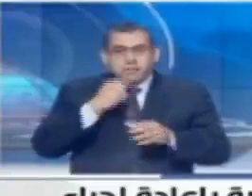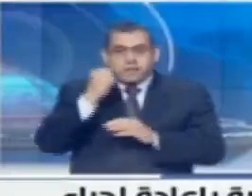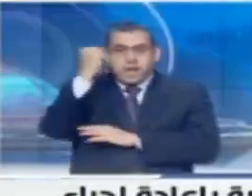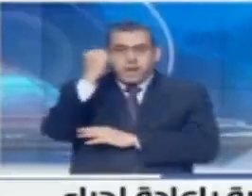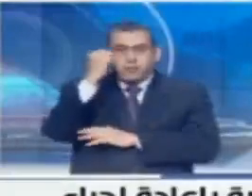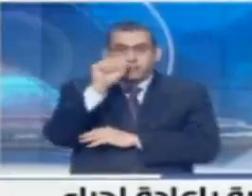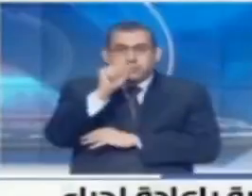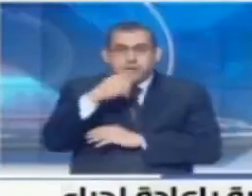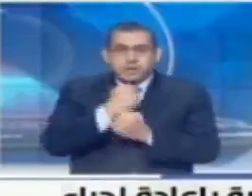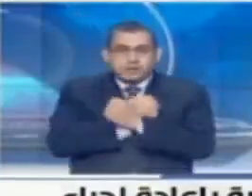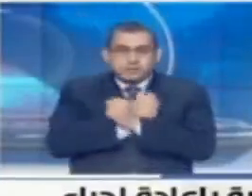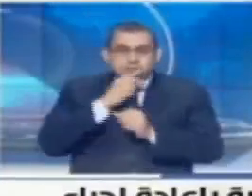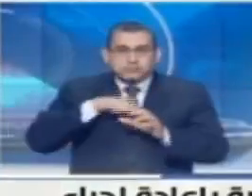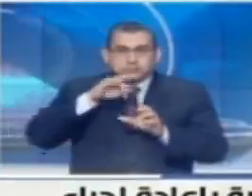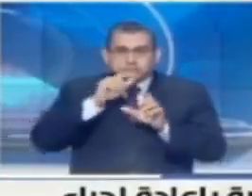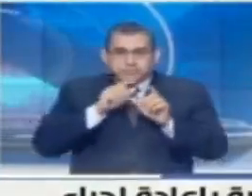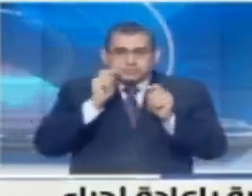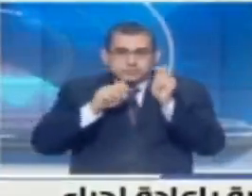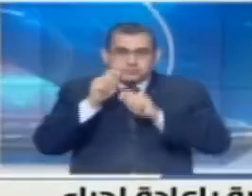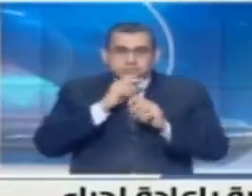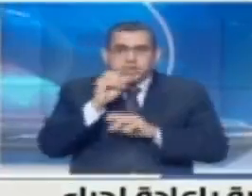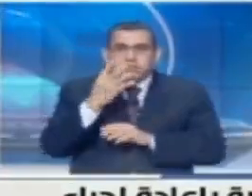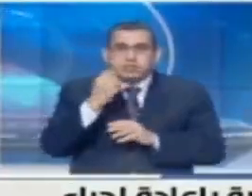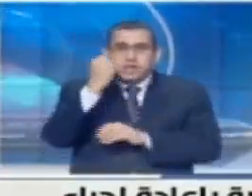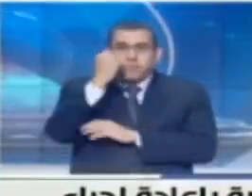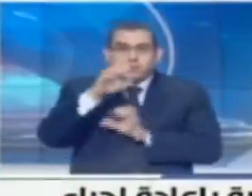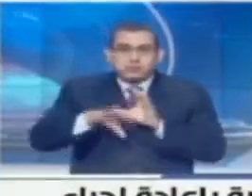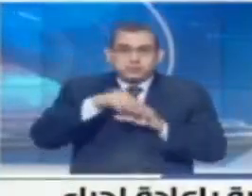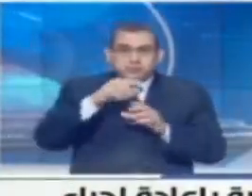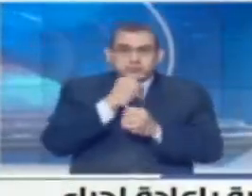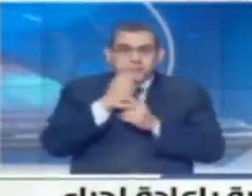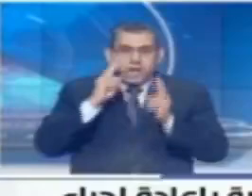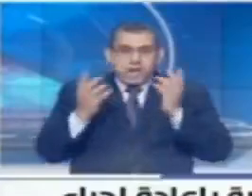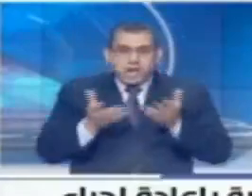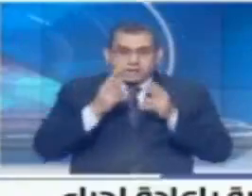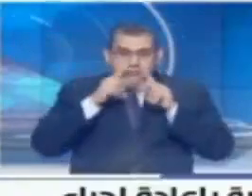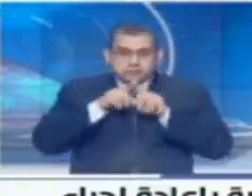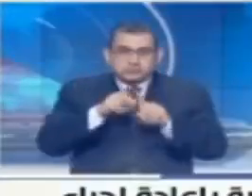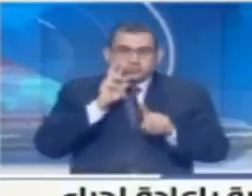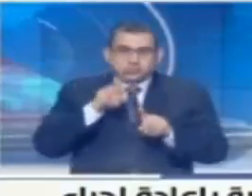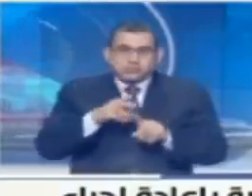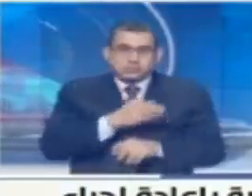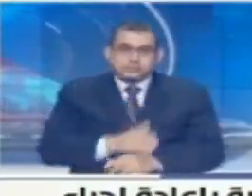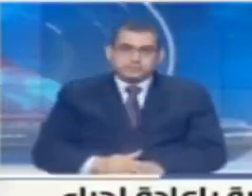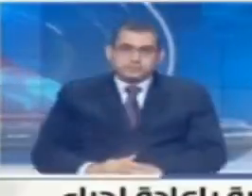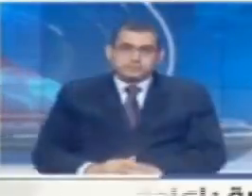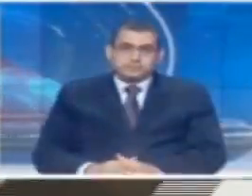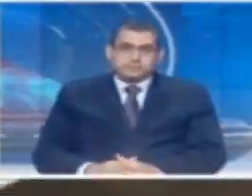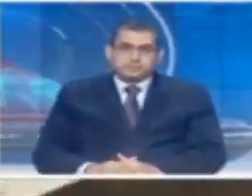بمعبد الكرنك، وترميم قاعة 14 عمودا بمعبد الأقصر لتتزامن مع تلك الاحتفالية